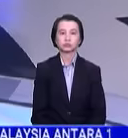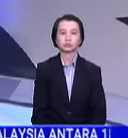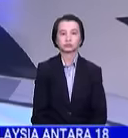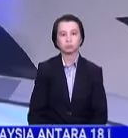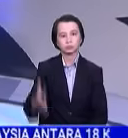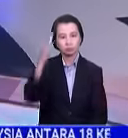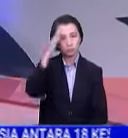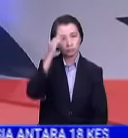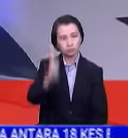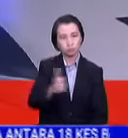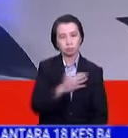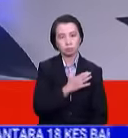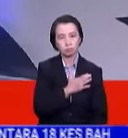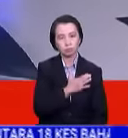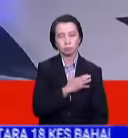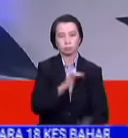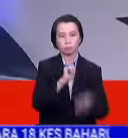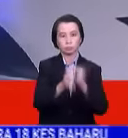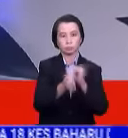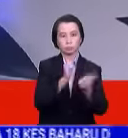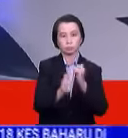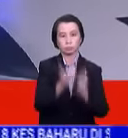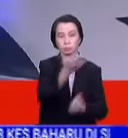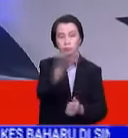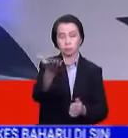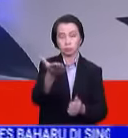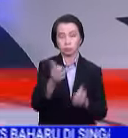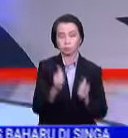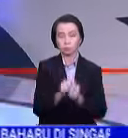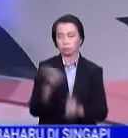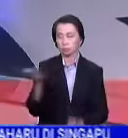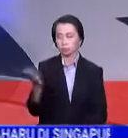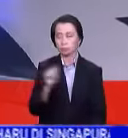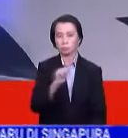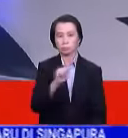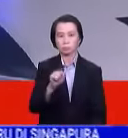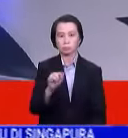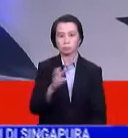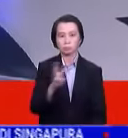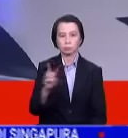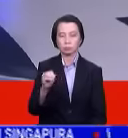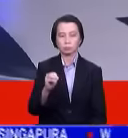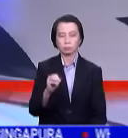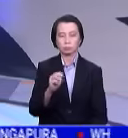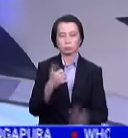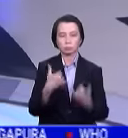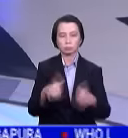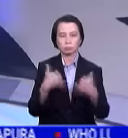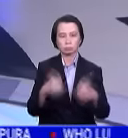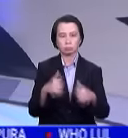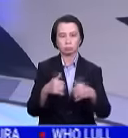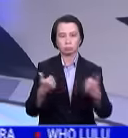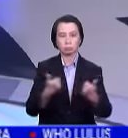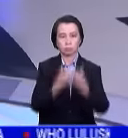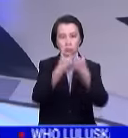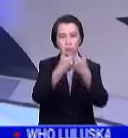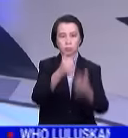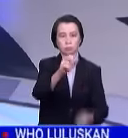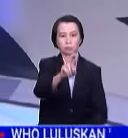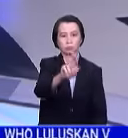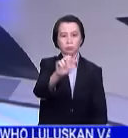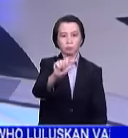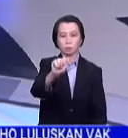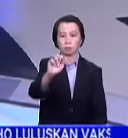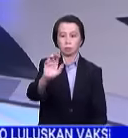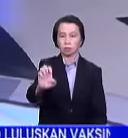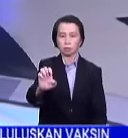Assalamualaikum dan salam sejahtera. Edisi Sukan malam ini anda bersama saya, Azamuddin Hussein. Saudara, menjelang aksi menentang Emirat Arab Bersatu